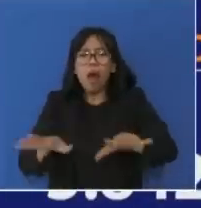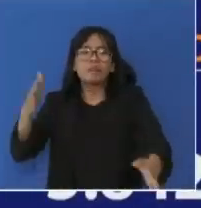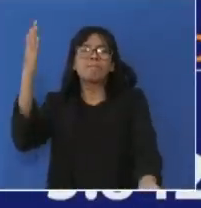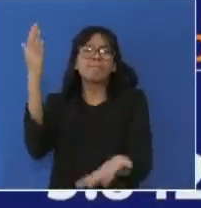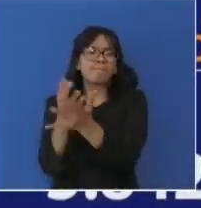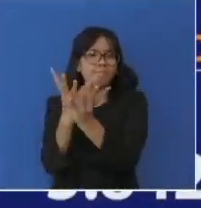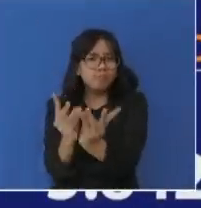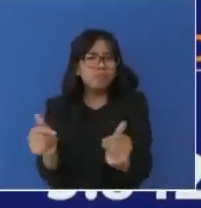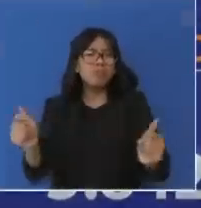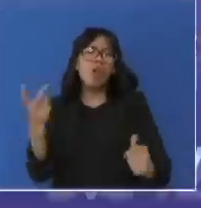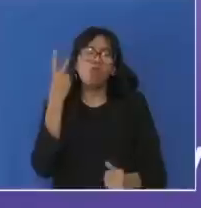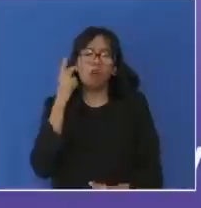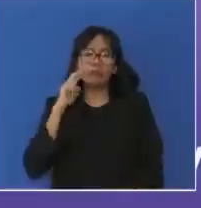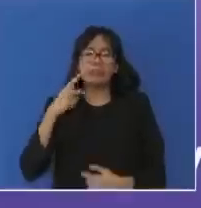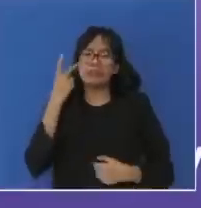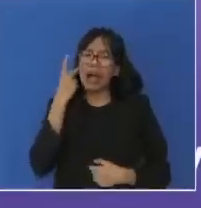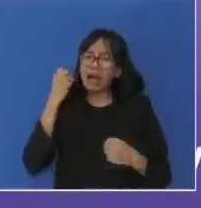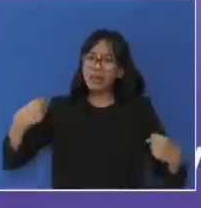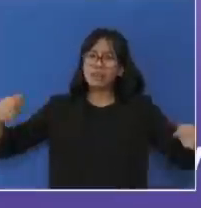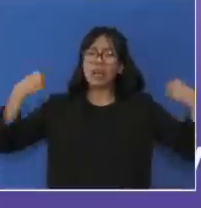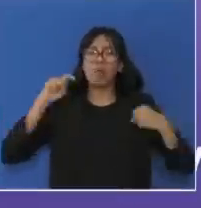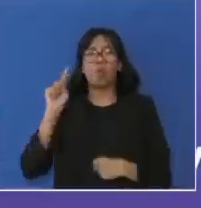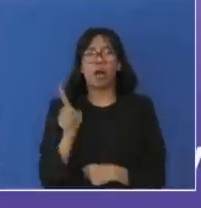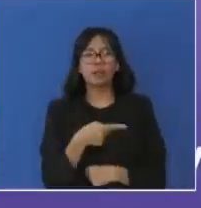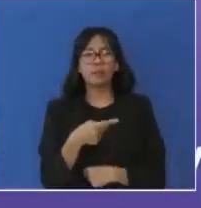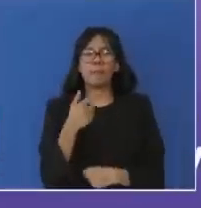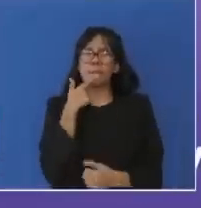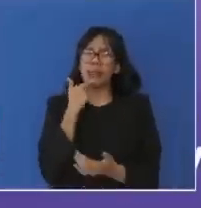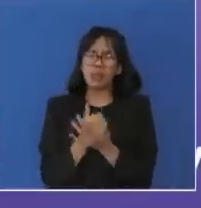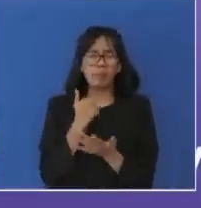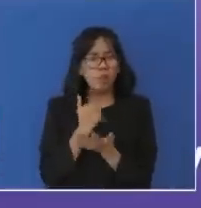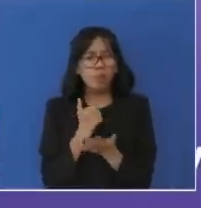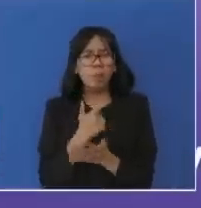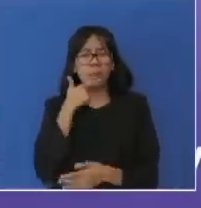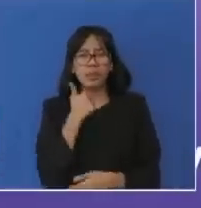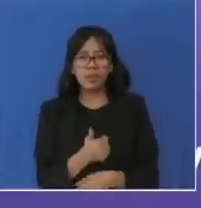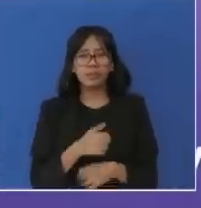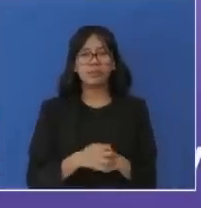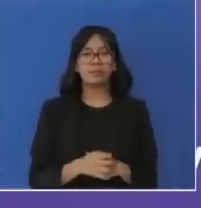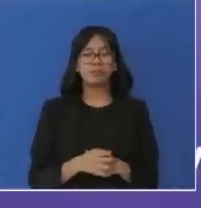pastikan untuk menjaga kesehatan ini menjadi penting